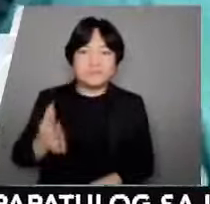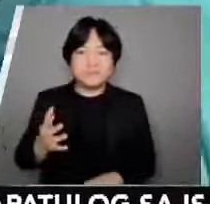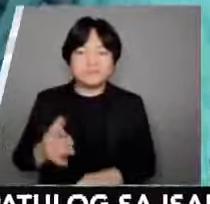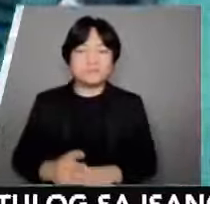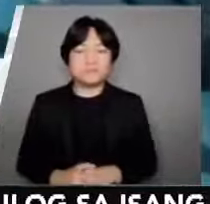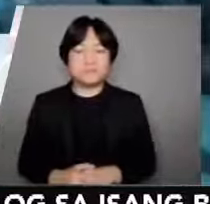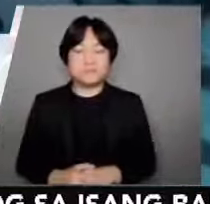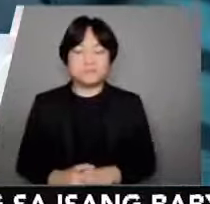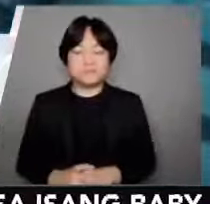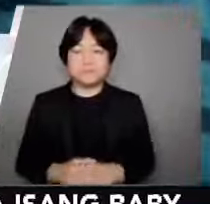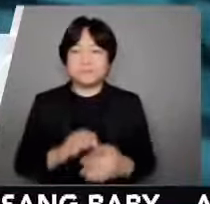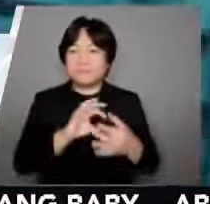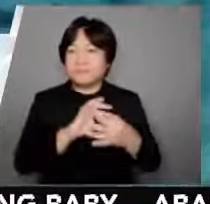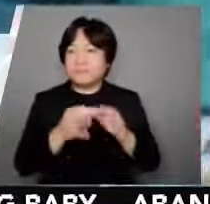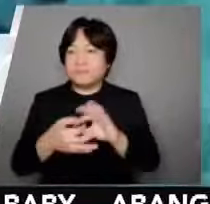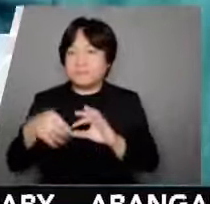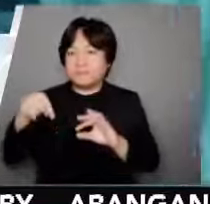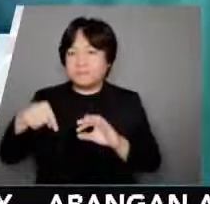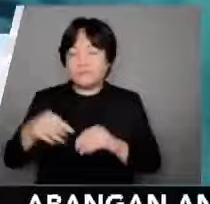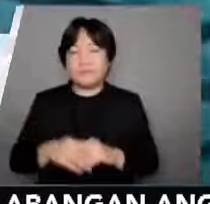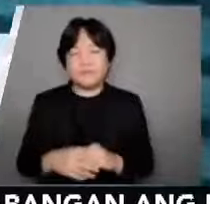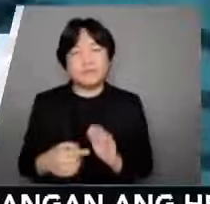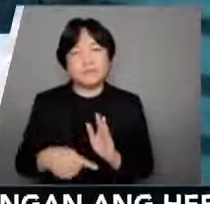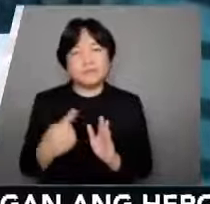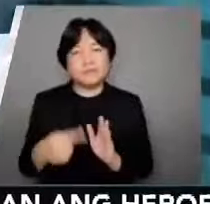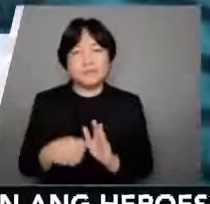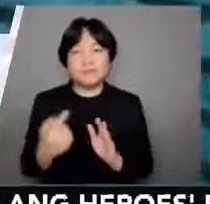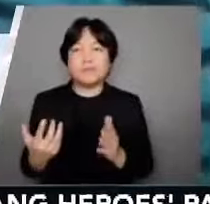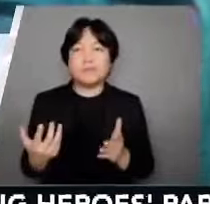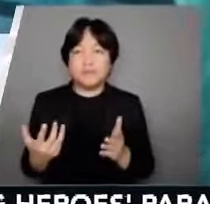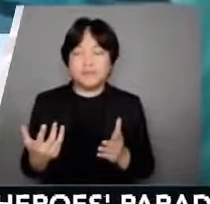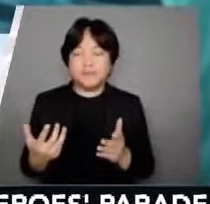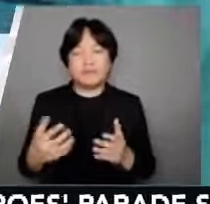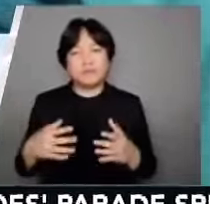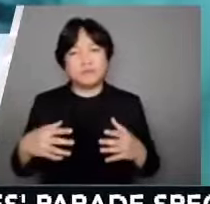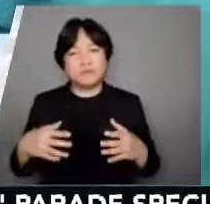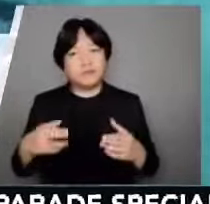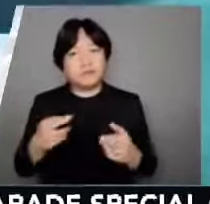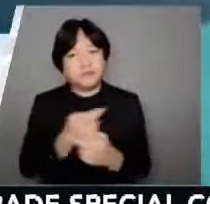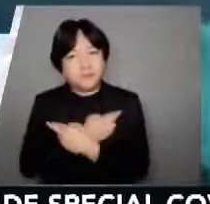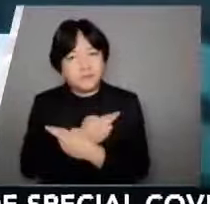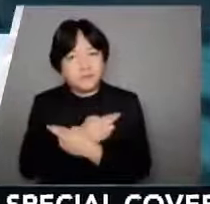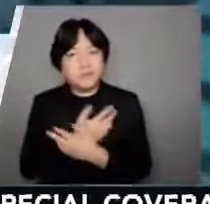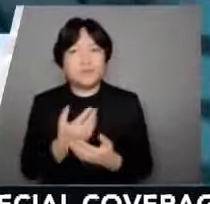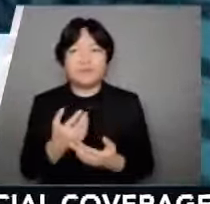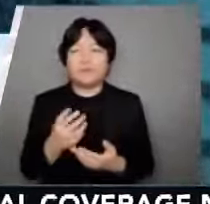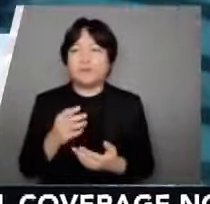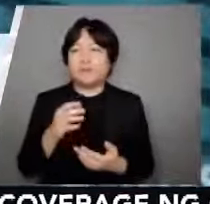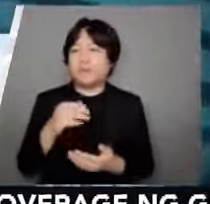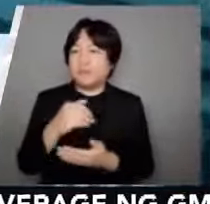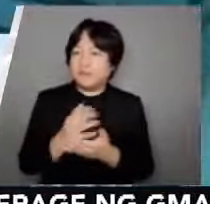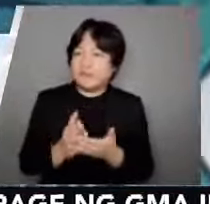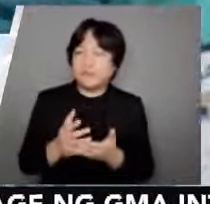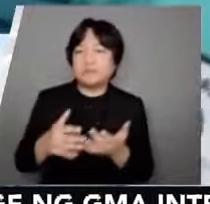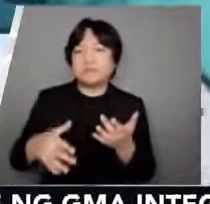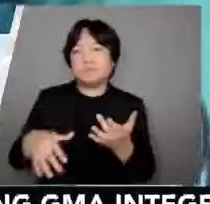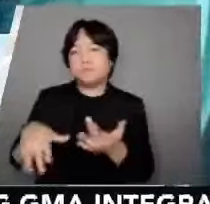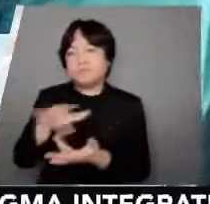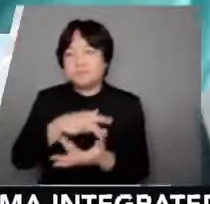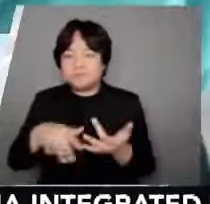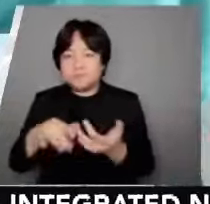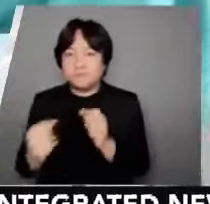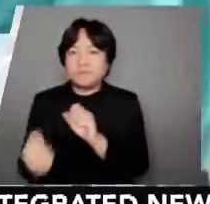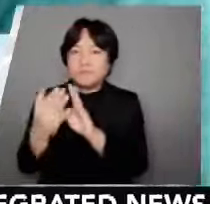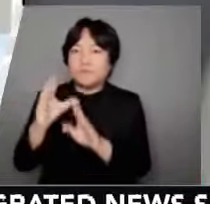Olympic Village, may time din naman silang magpahinga at makahalubilo ang ilang sports superstar na nakikita sa